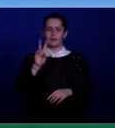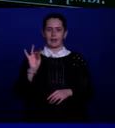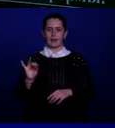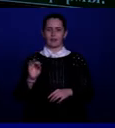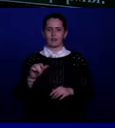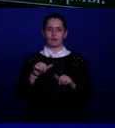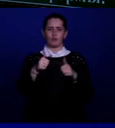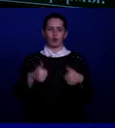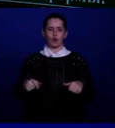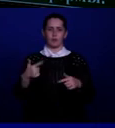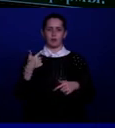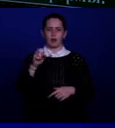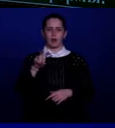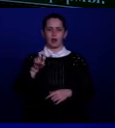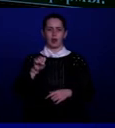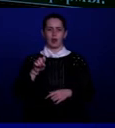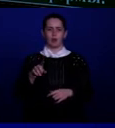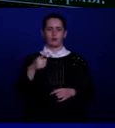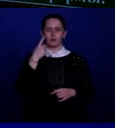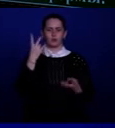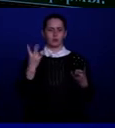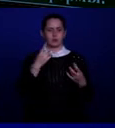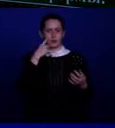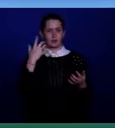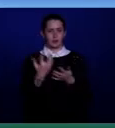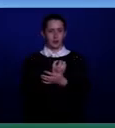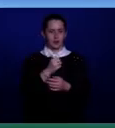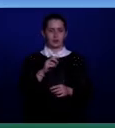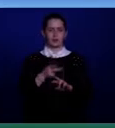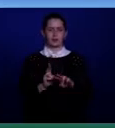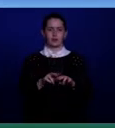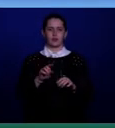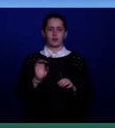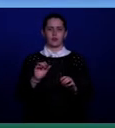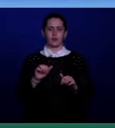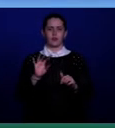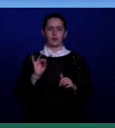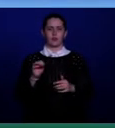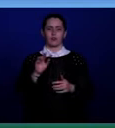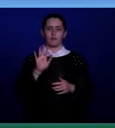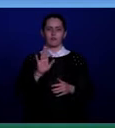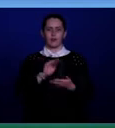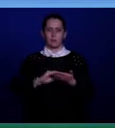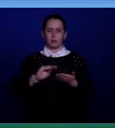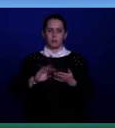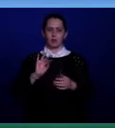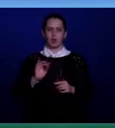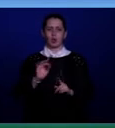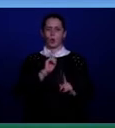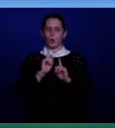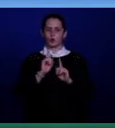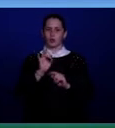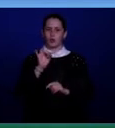формы. Мы должны находить глаголы неопределенной формы в письменной и в устной речи и